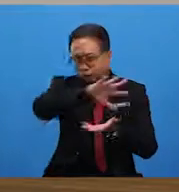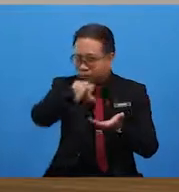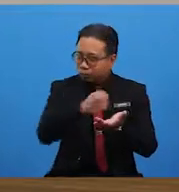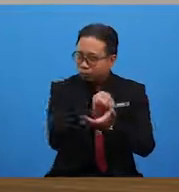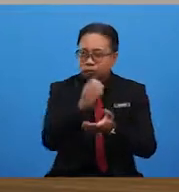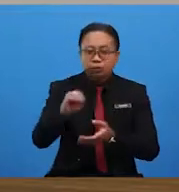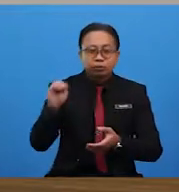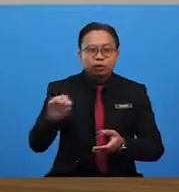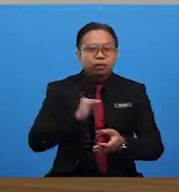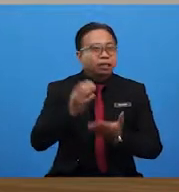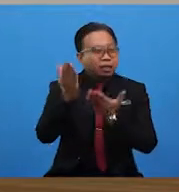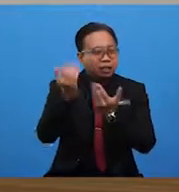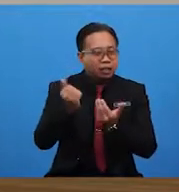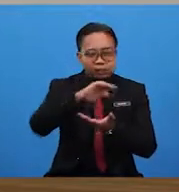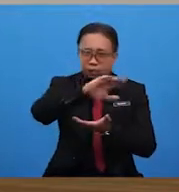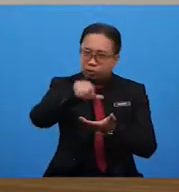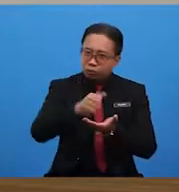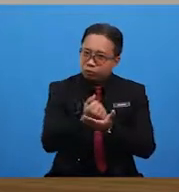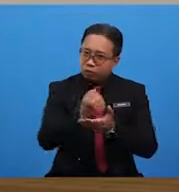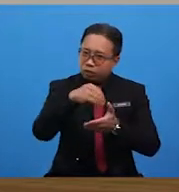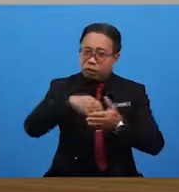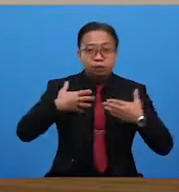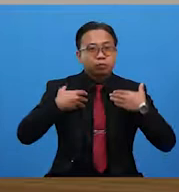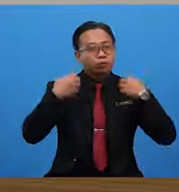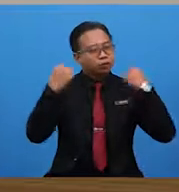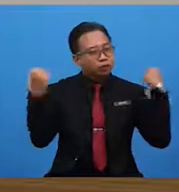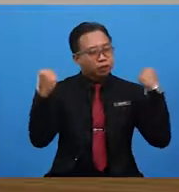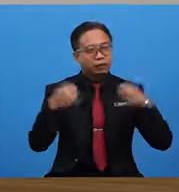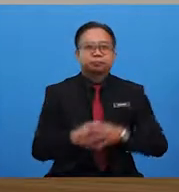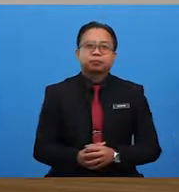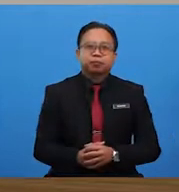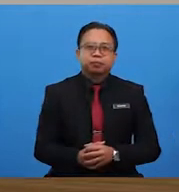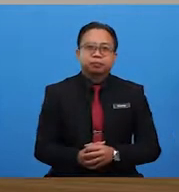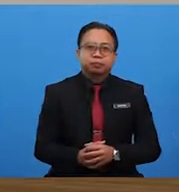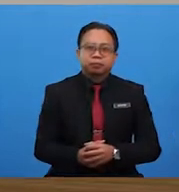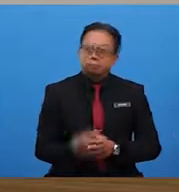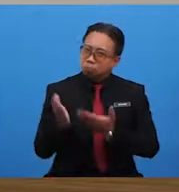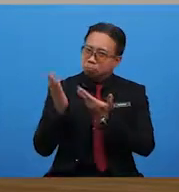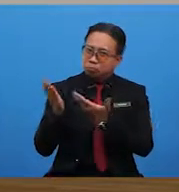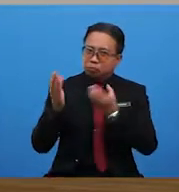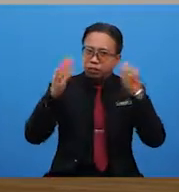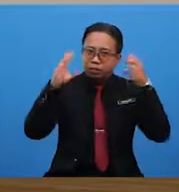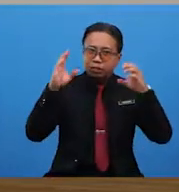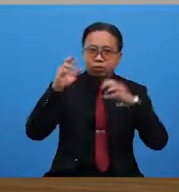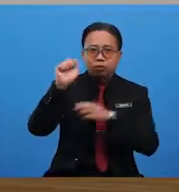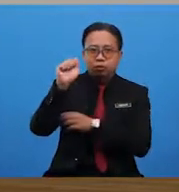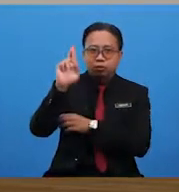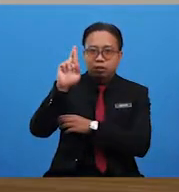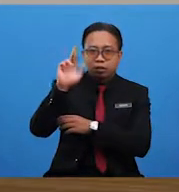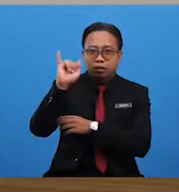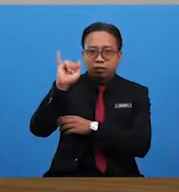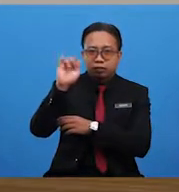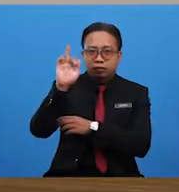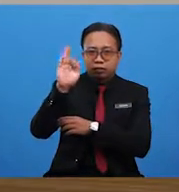saya harapkan anda berada dalam keadaan sihat Sejahtera Seperti biasa saya Alfajri benjol ataupun chegou